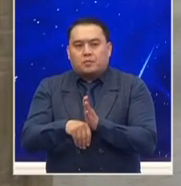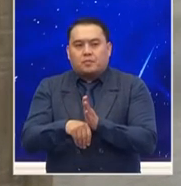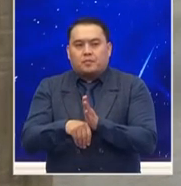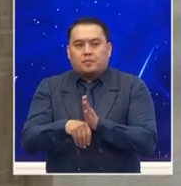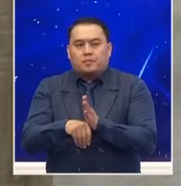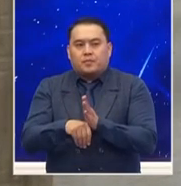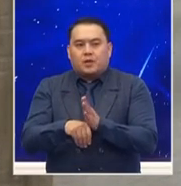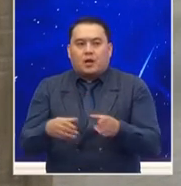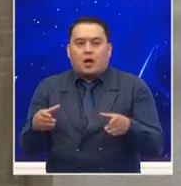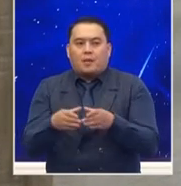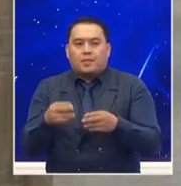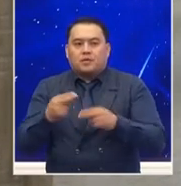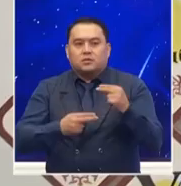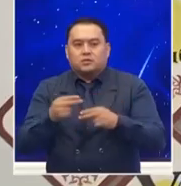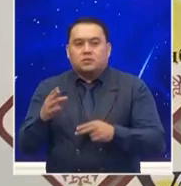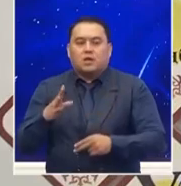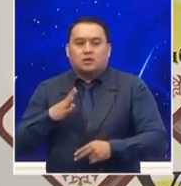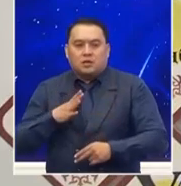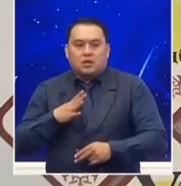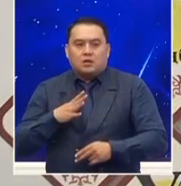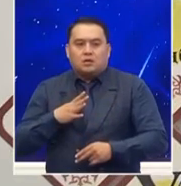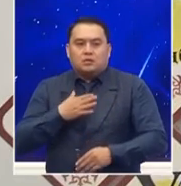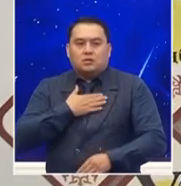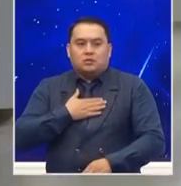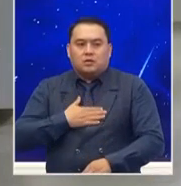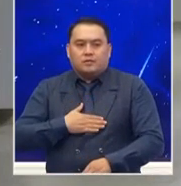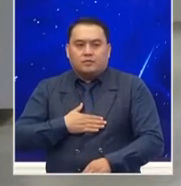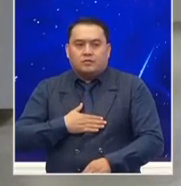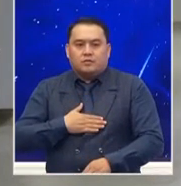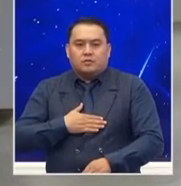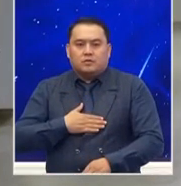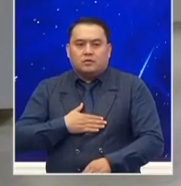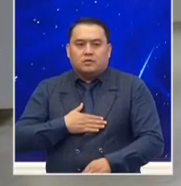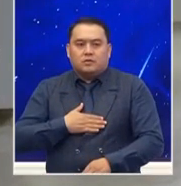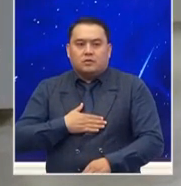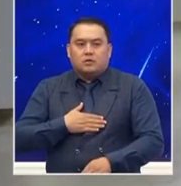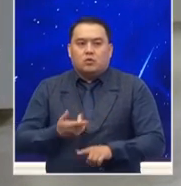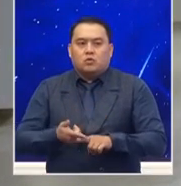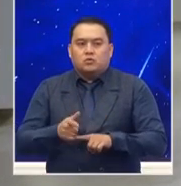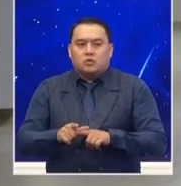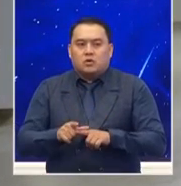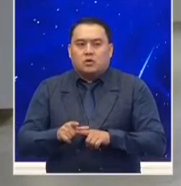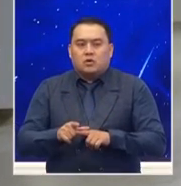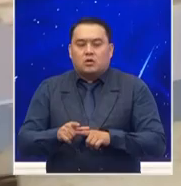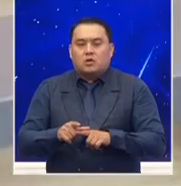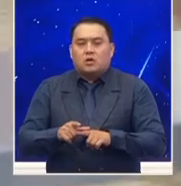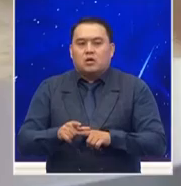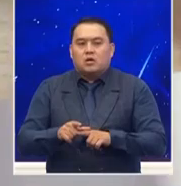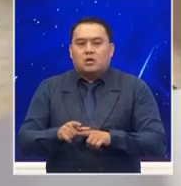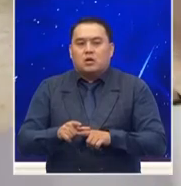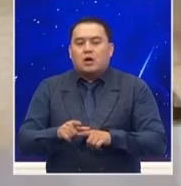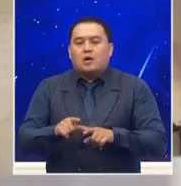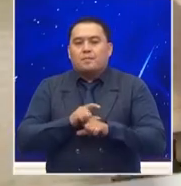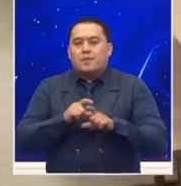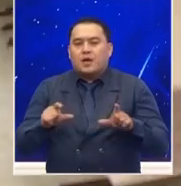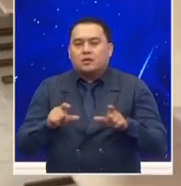BI Group компаниясы салды. Заманы материалдар қолданды. Жарық, жылы, өте сапалы. Мектепте